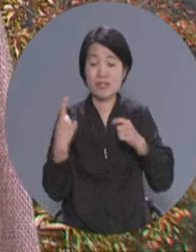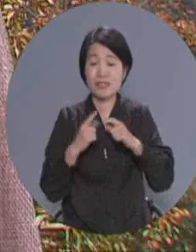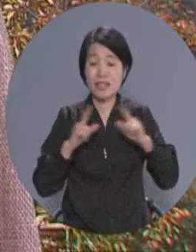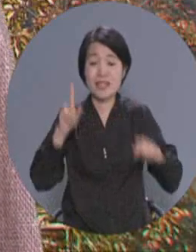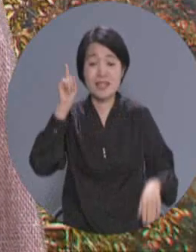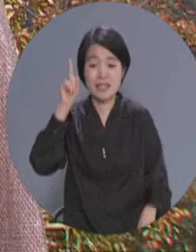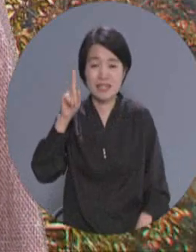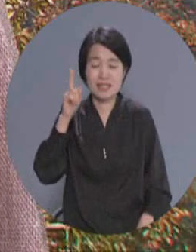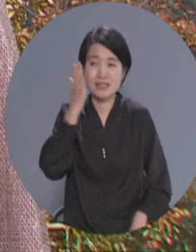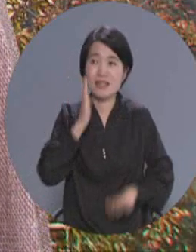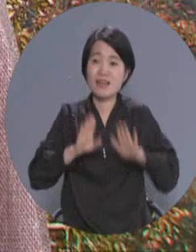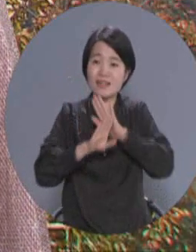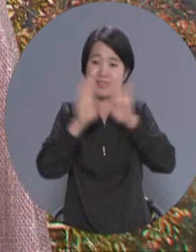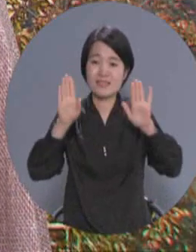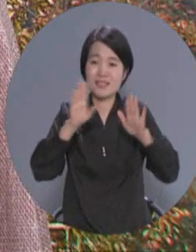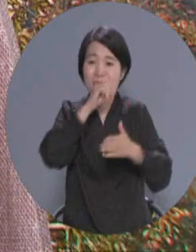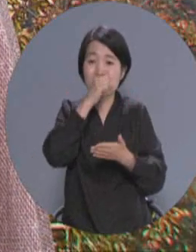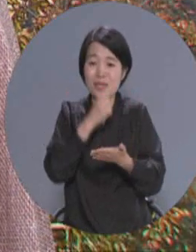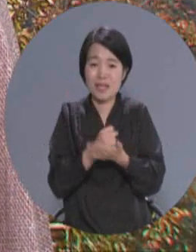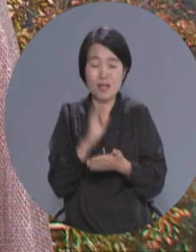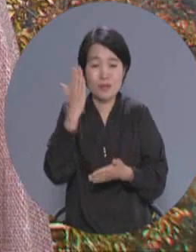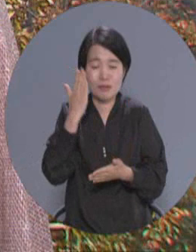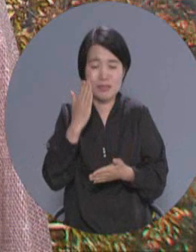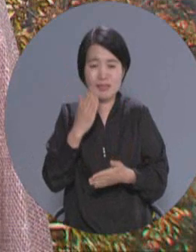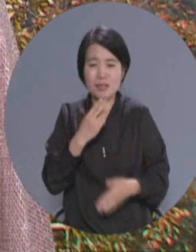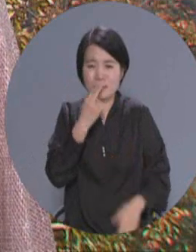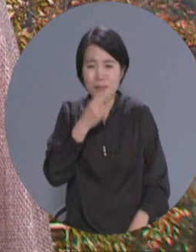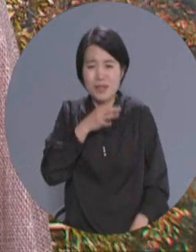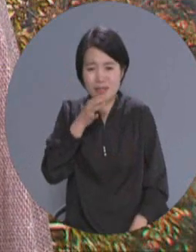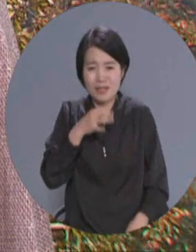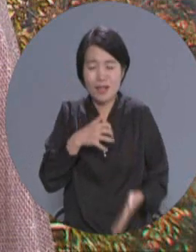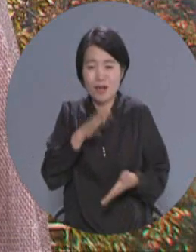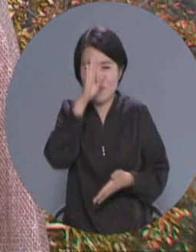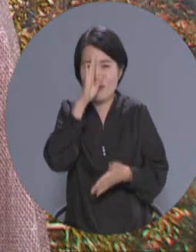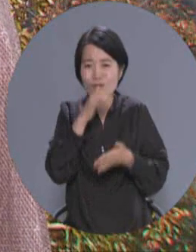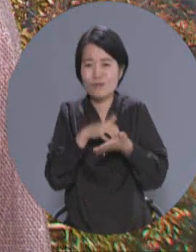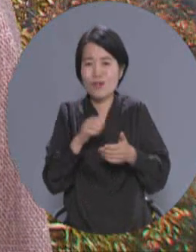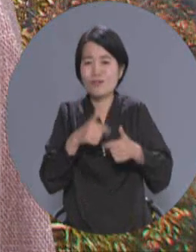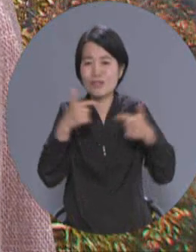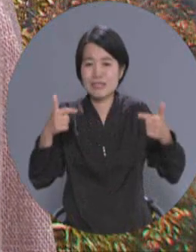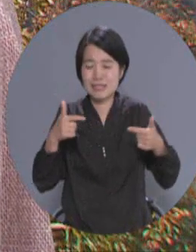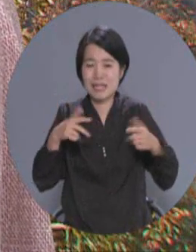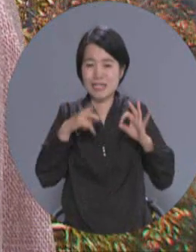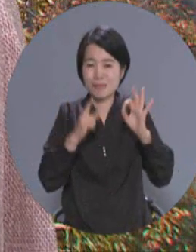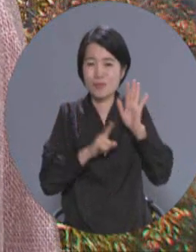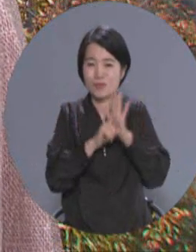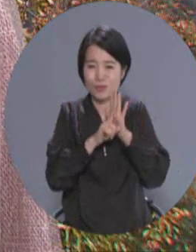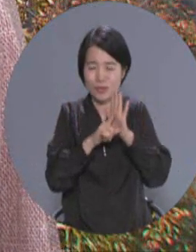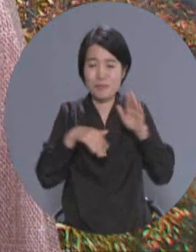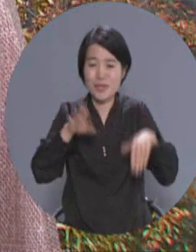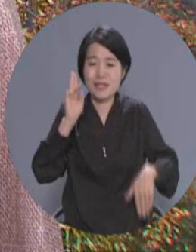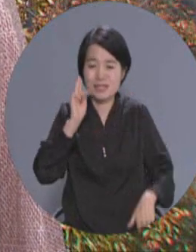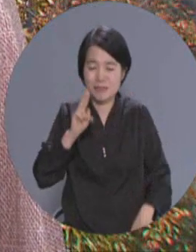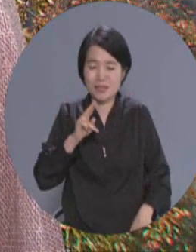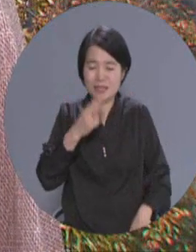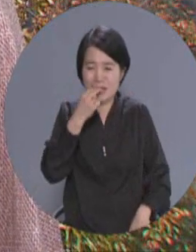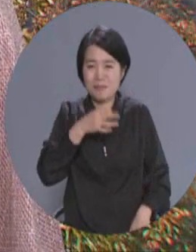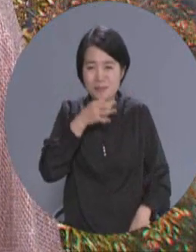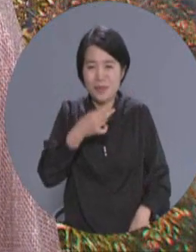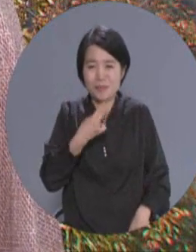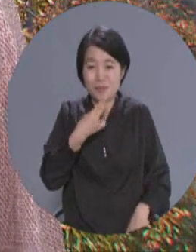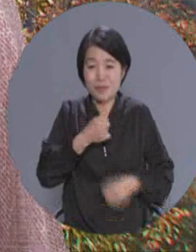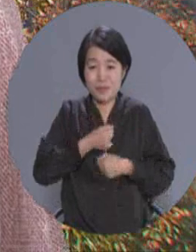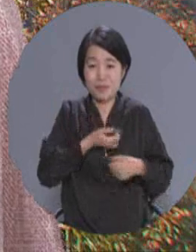하늘은 구름 없이 맑겠습니다 요즘 감기 환자가 늘고 있는만큼 10도 안팎에 큰 일교차 속 감기 걸리지 않도록